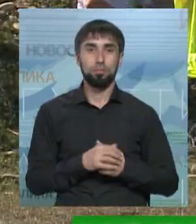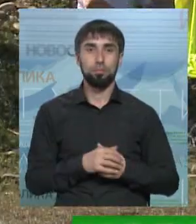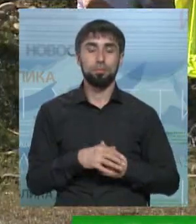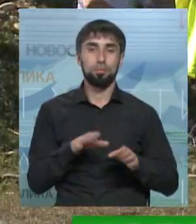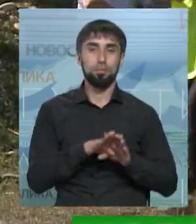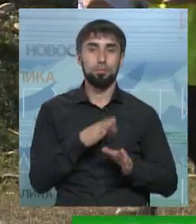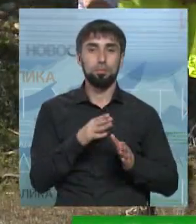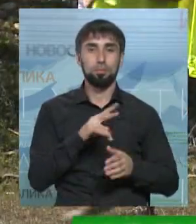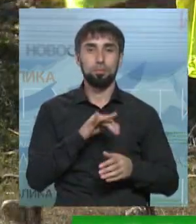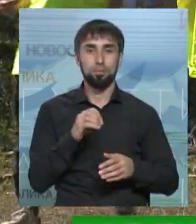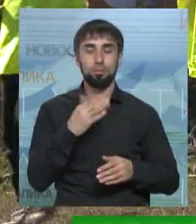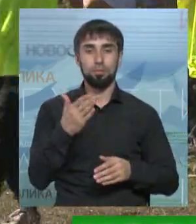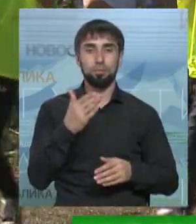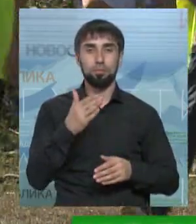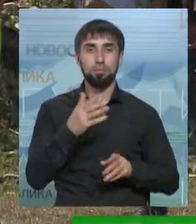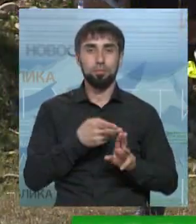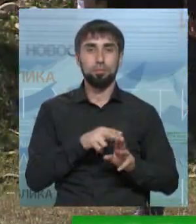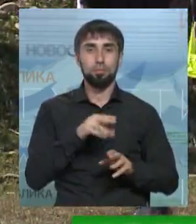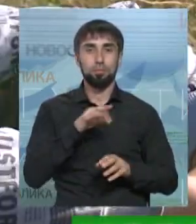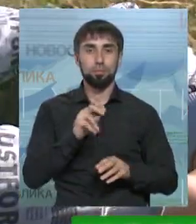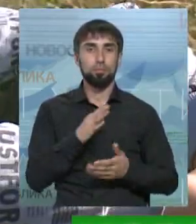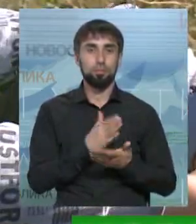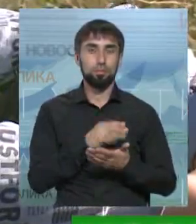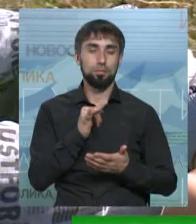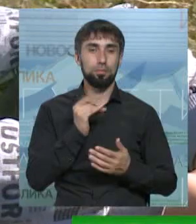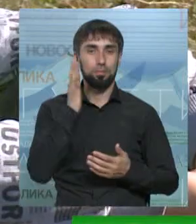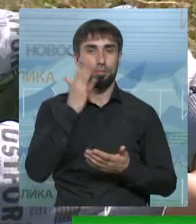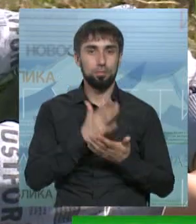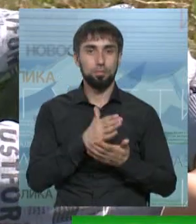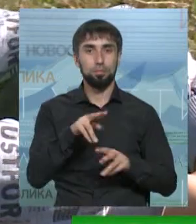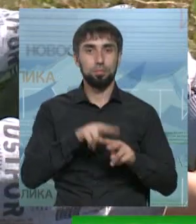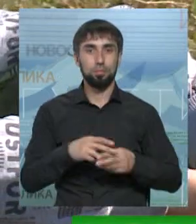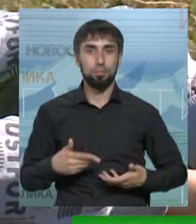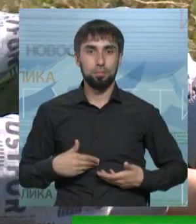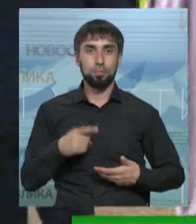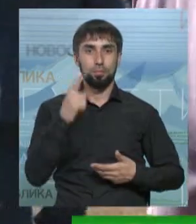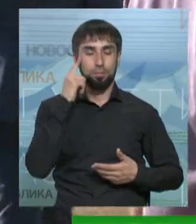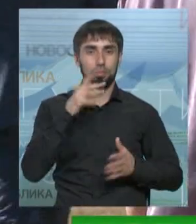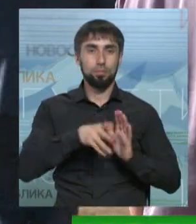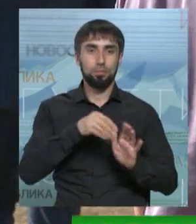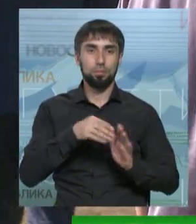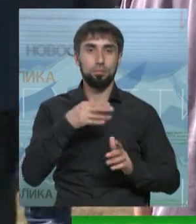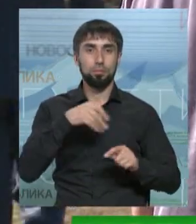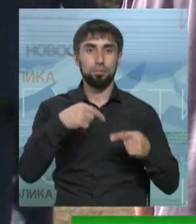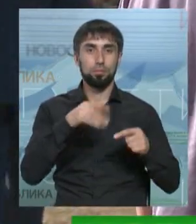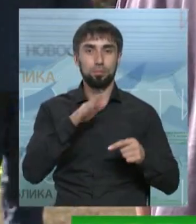Так или иначе, толчок к развитию дан, желание есть. Местные жители надеются, что очень скоро сборная по футболу сможет